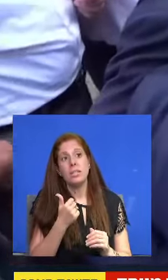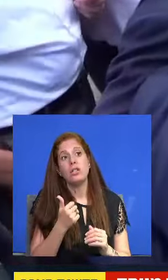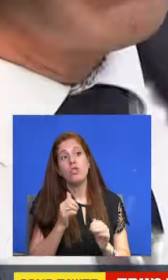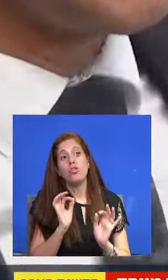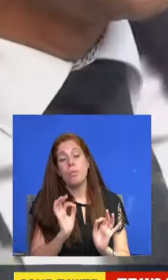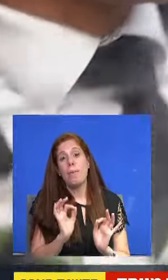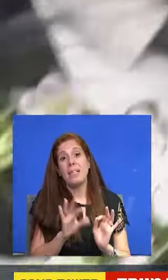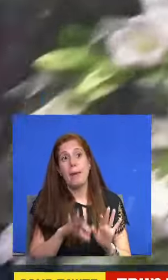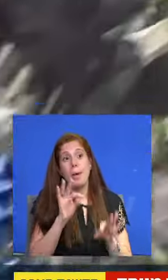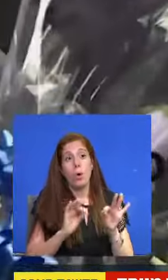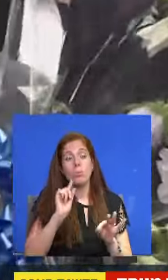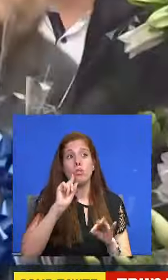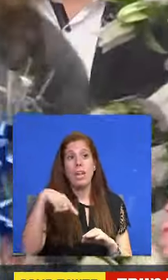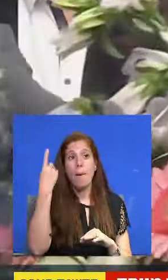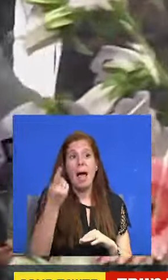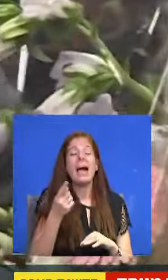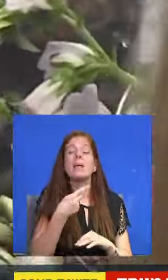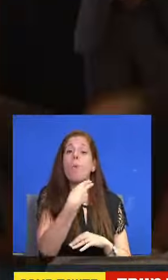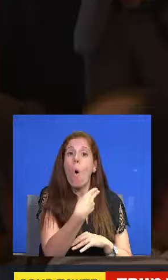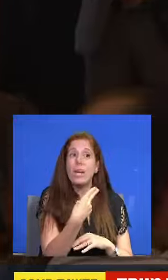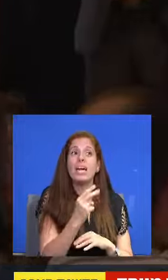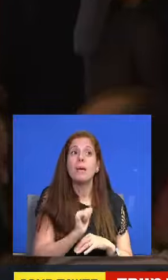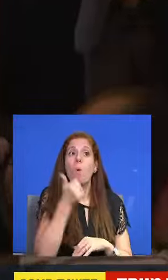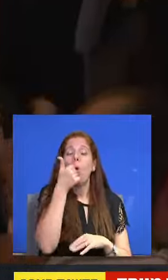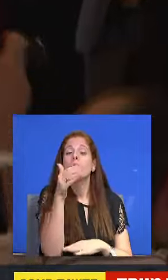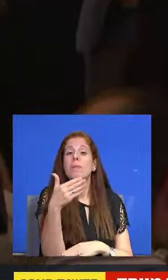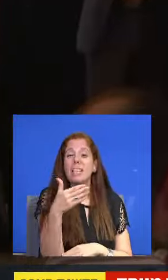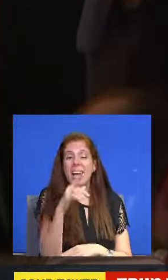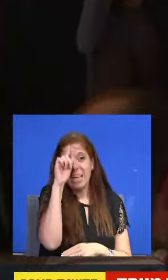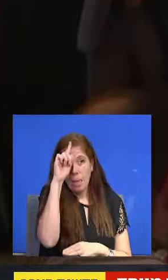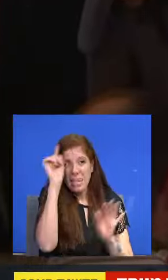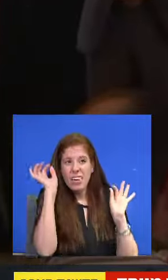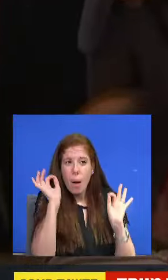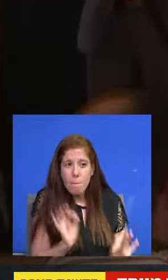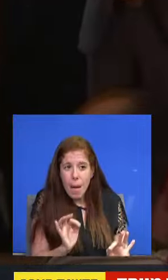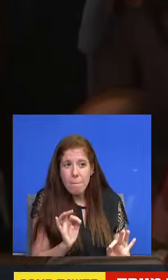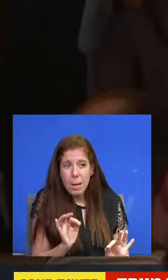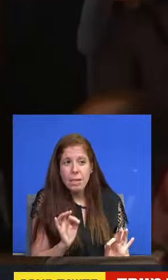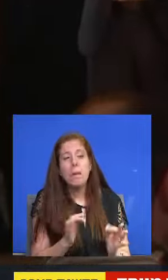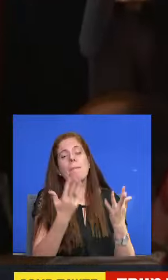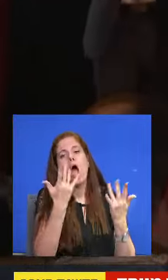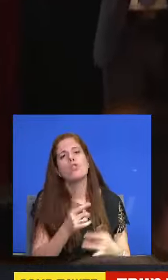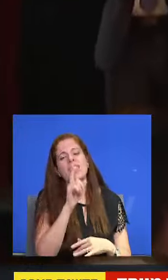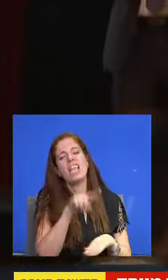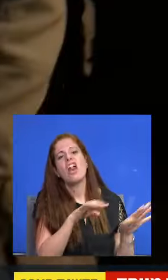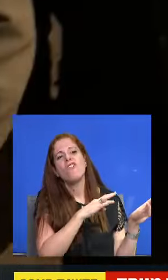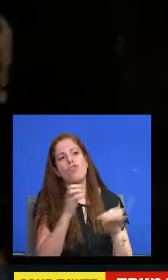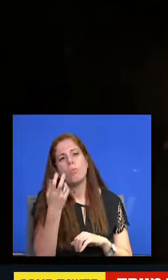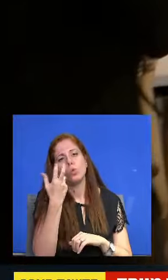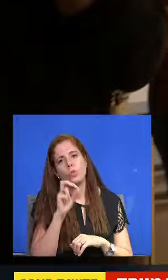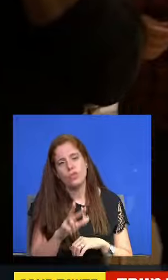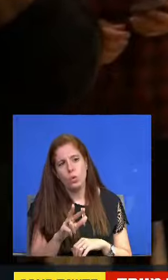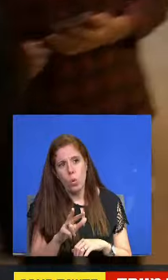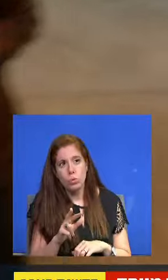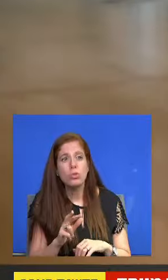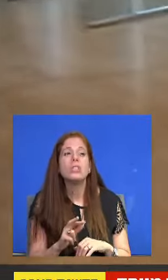הבאה. ואם הוקה אכן יעמוד בראש מדינת המחוז, גרמניה כבר באמת מחשבת את 1933 לאחור. נכנסים עם